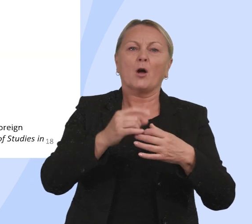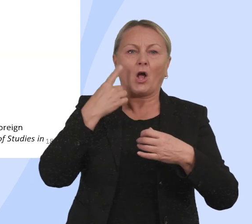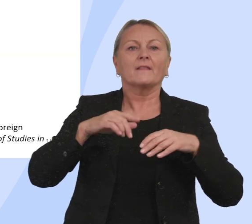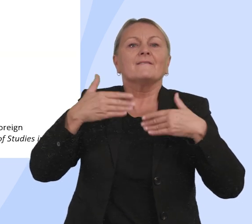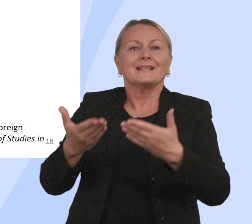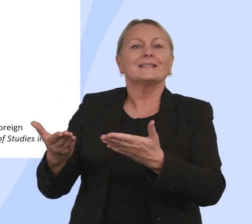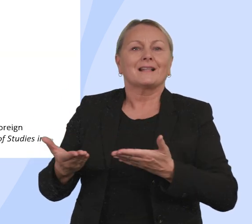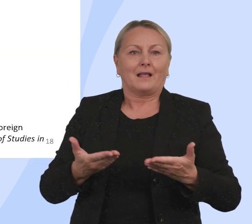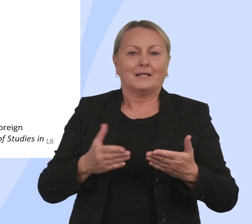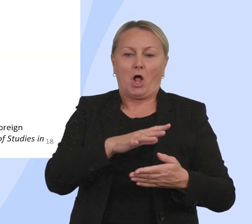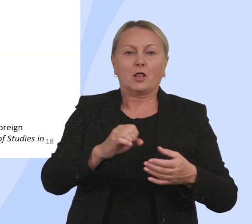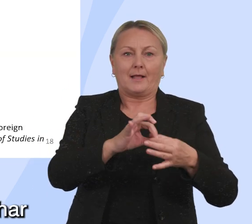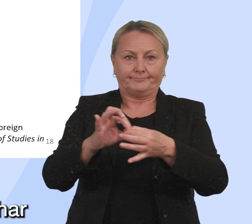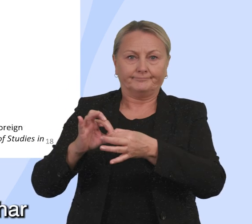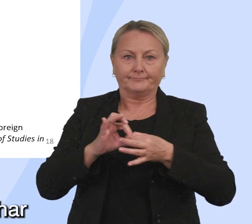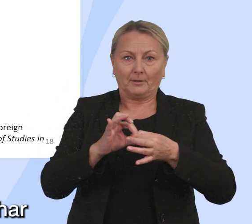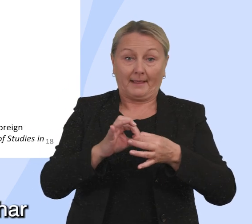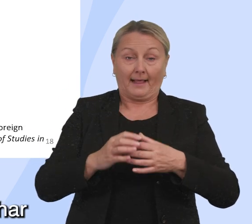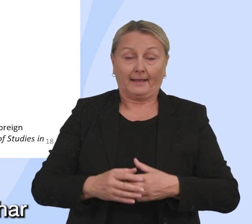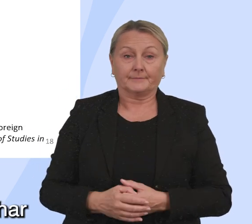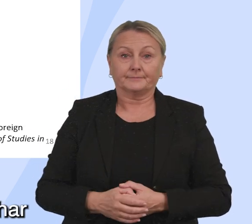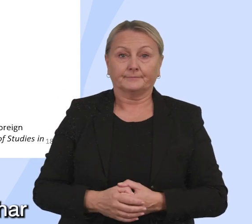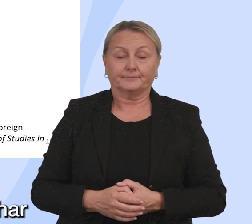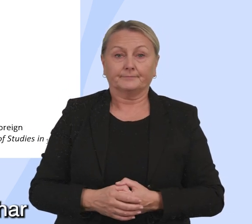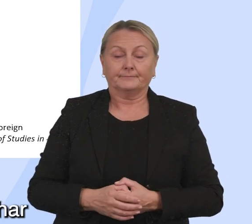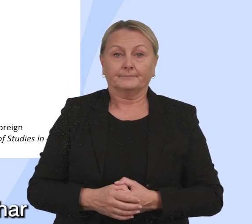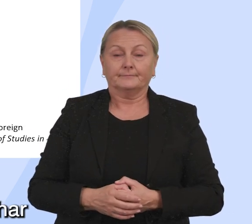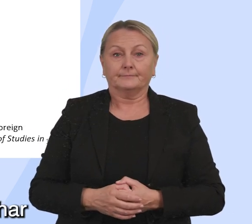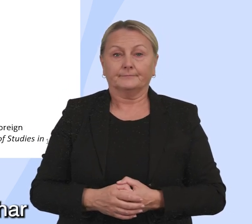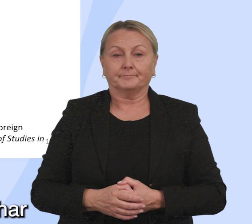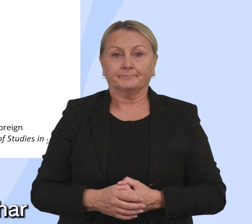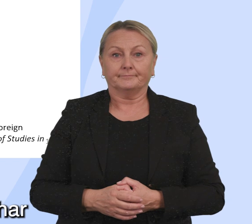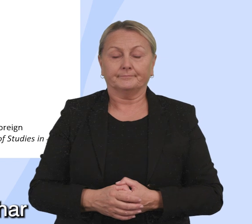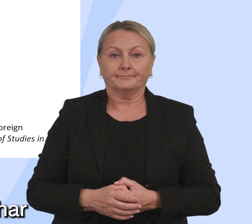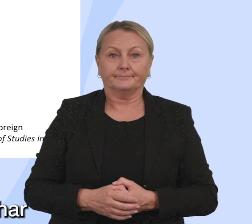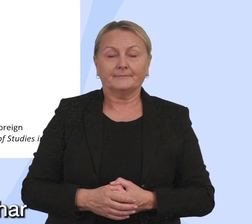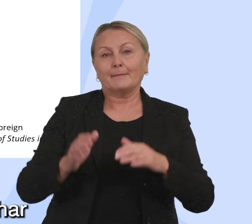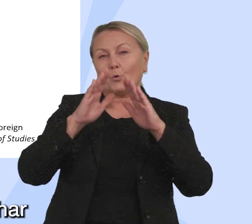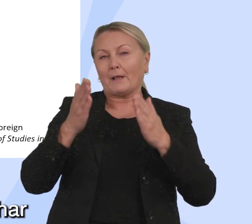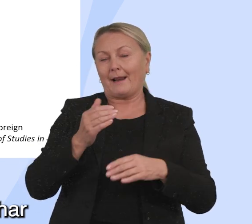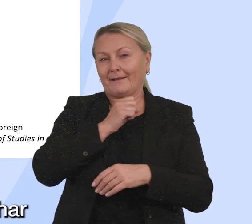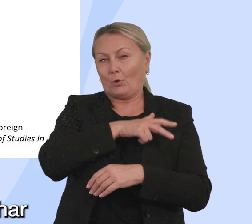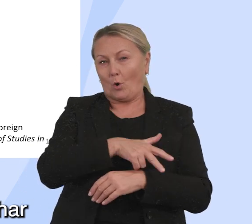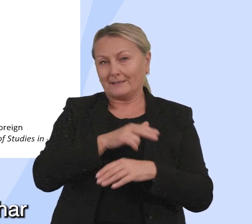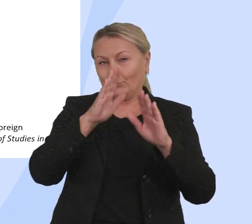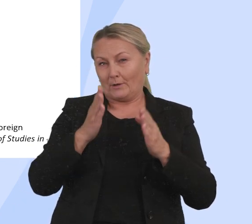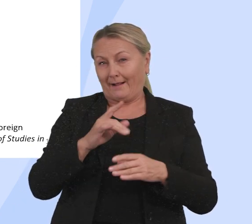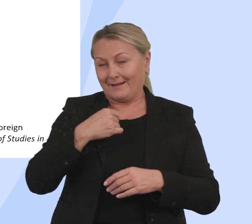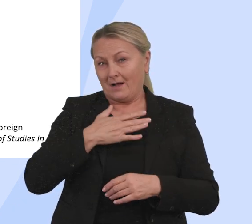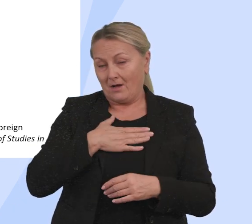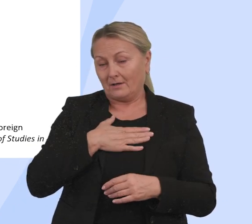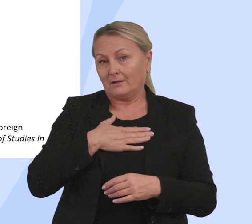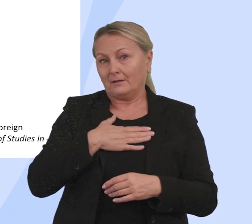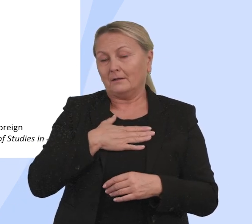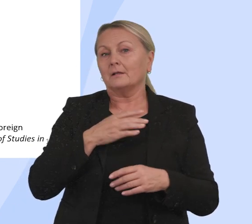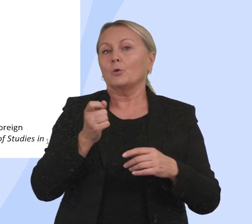vise. En af de neurologiske modeller, vi har, det er, at der er nu vist, hvordan